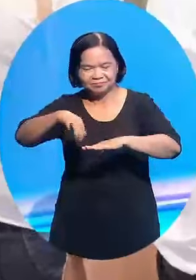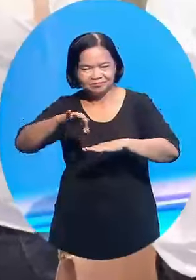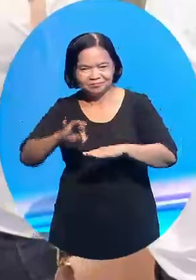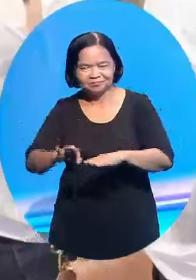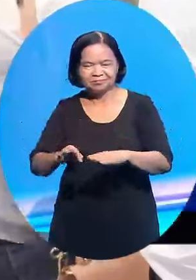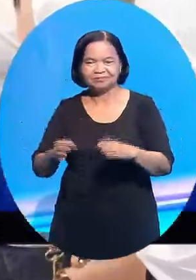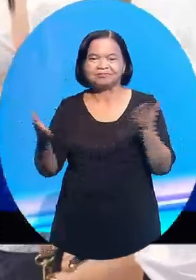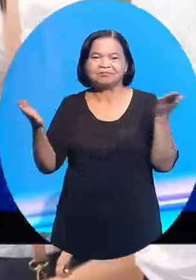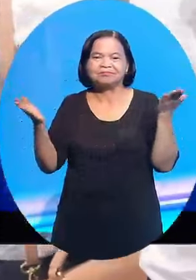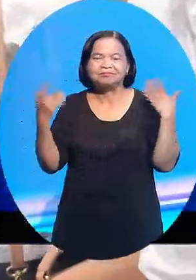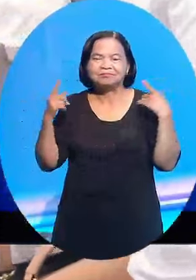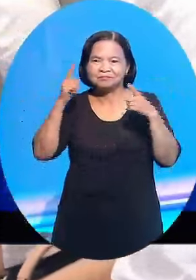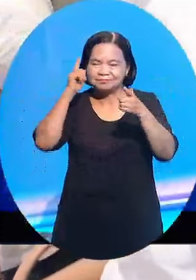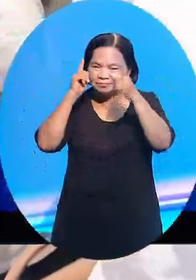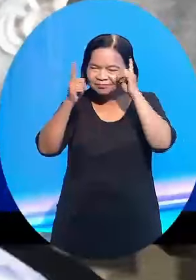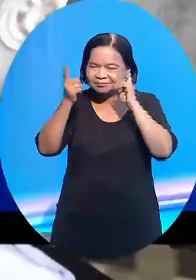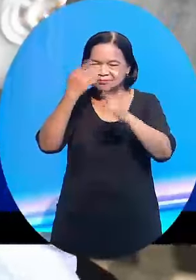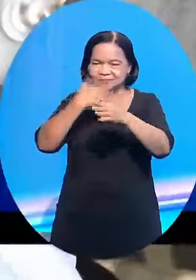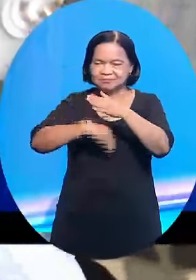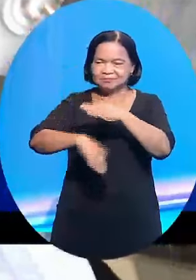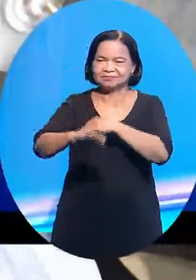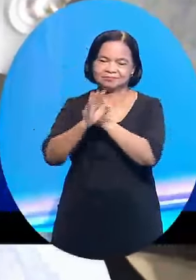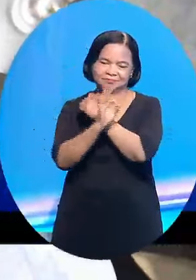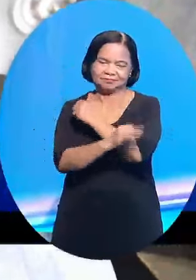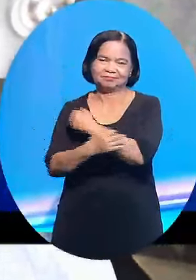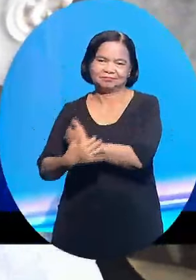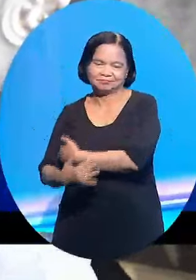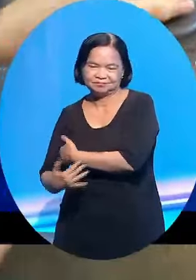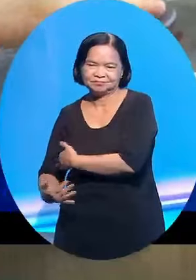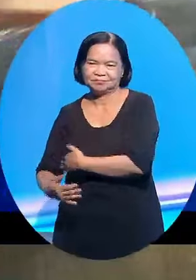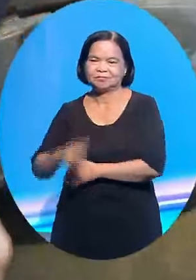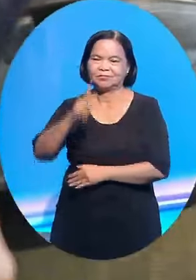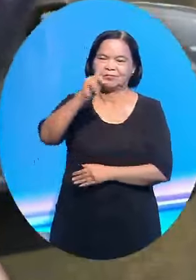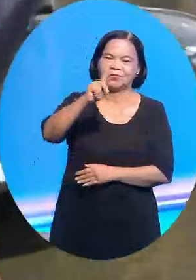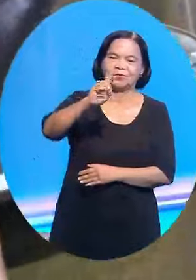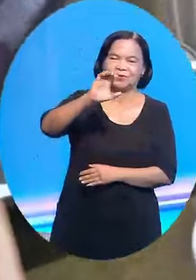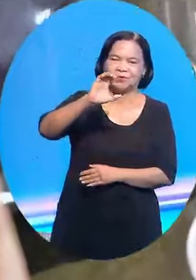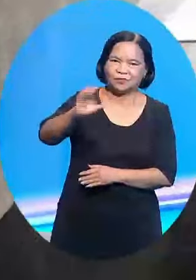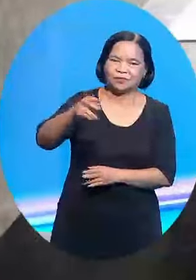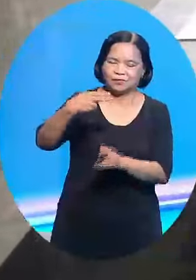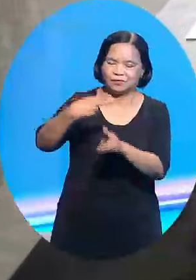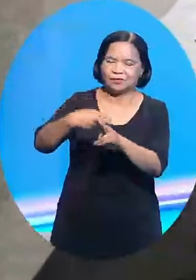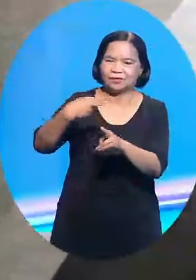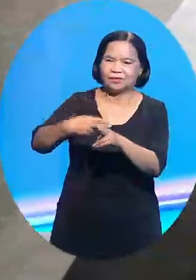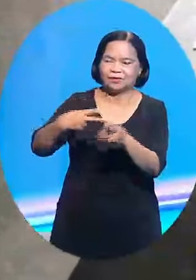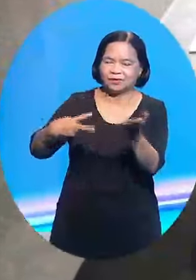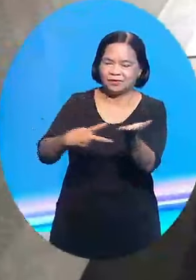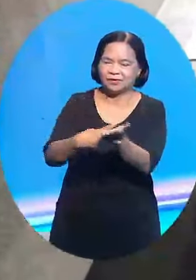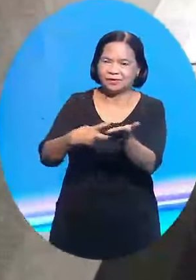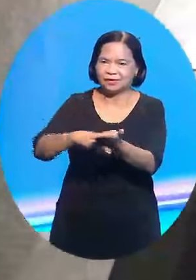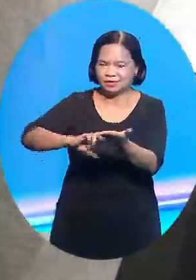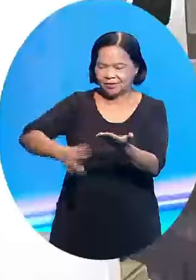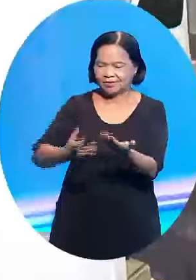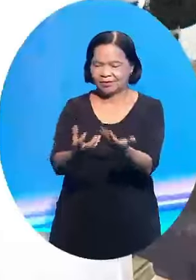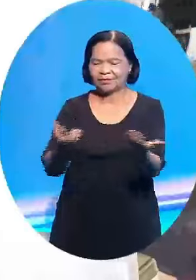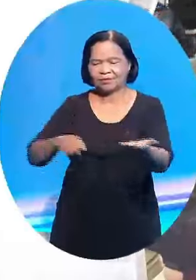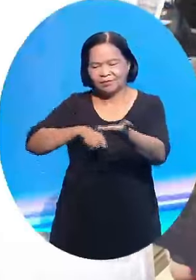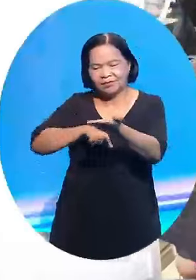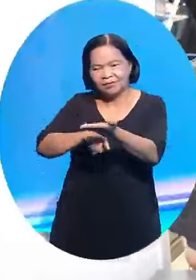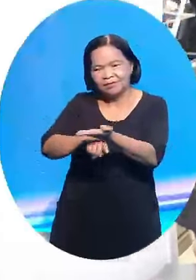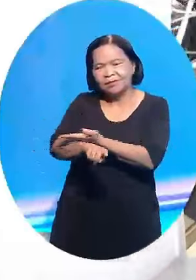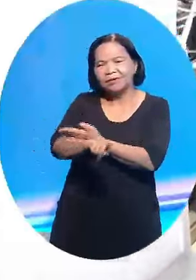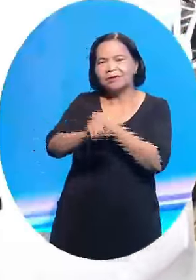đáp thắc mắc của khách hàng trong khu vực và các tỉnh thành lân cận. Hiện Khu Trend đang thuộc top các thương hiệu phân phối thiết bị nhà bếp và gia dụng tiện ích hàng đầu Việt